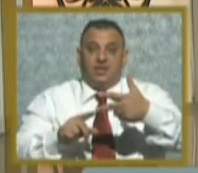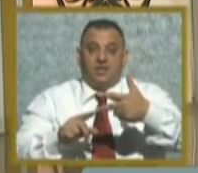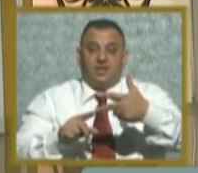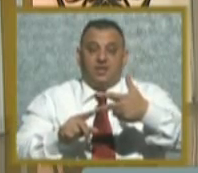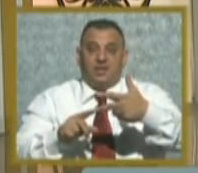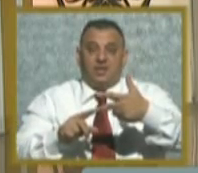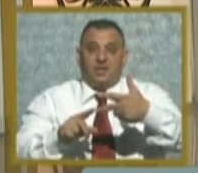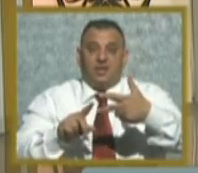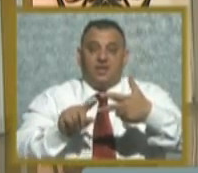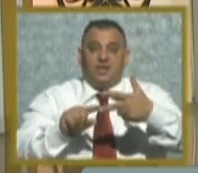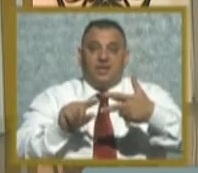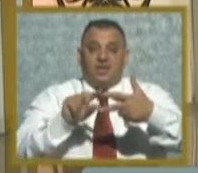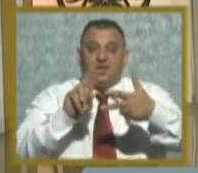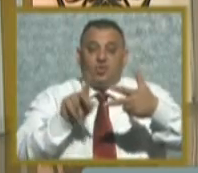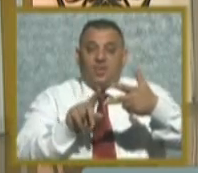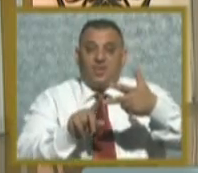وسوتنا